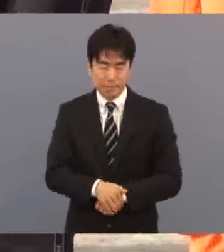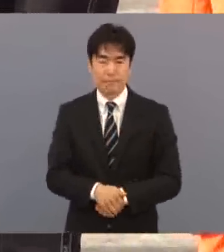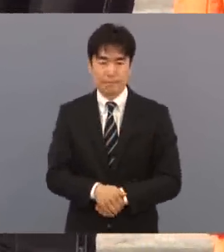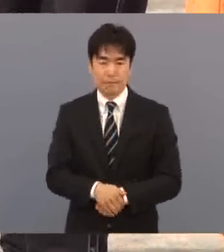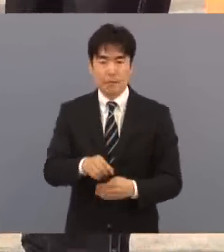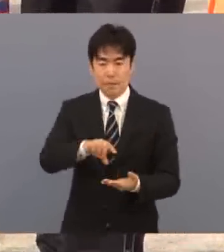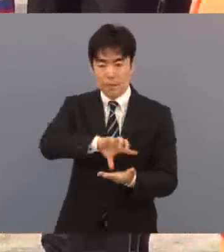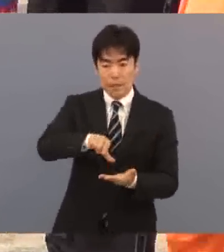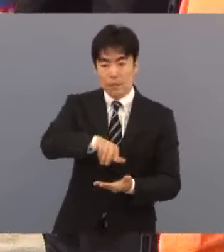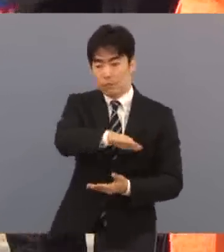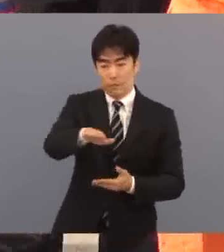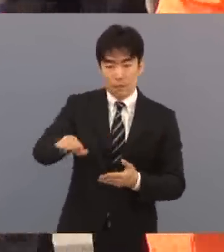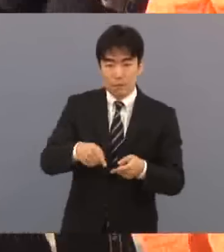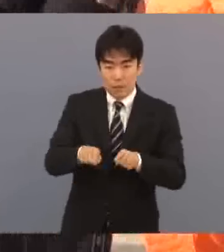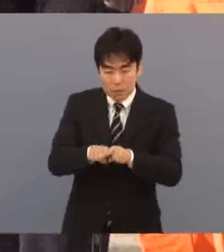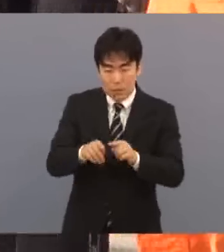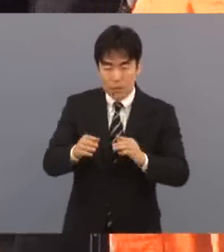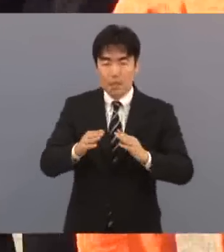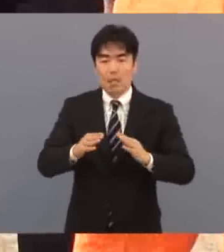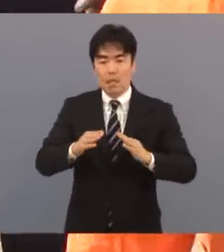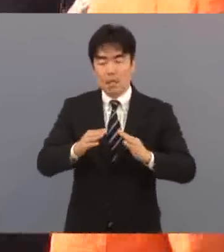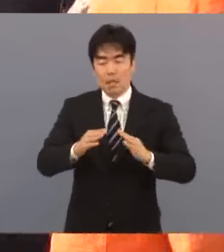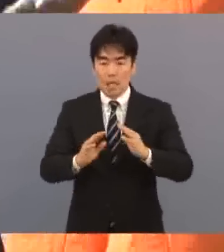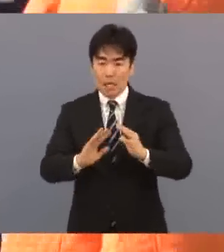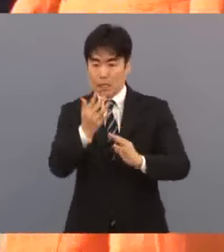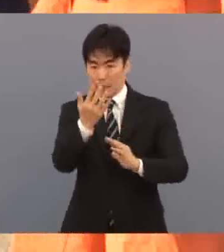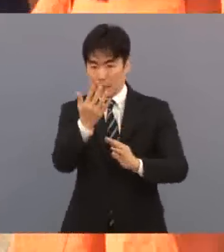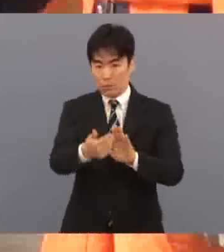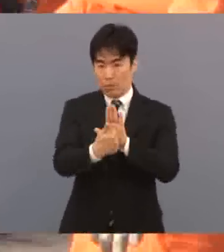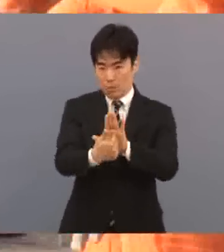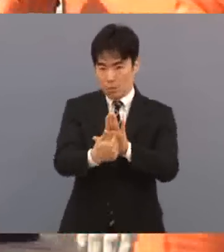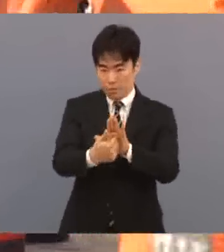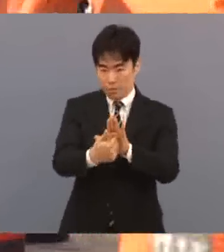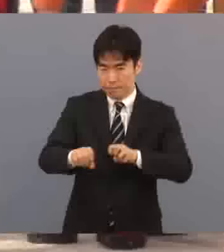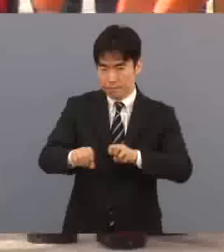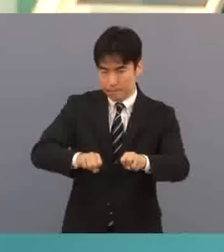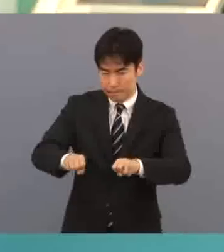地域のみんなで火災予防をするのはとても効果的です。